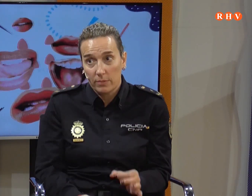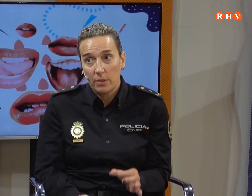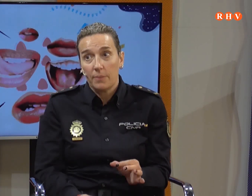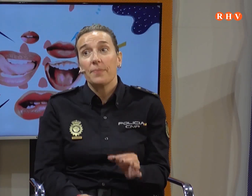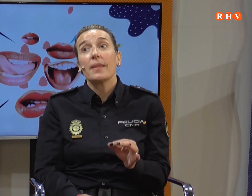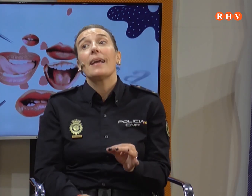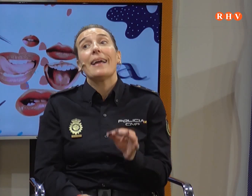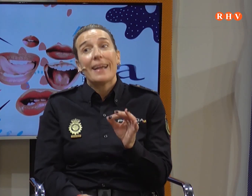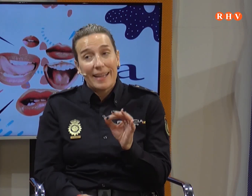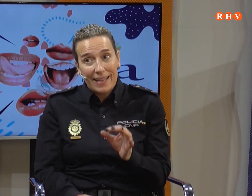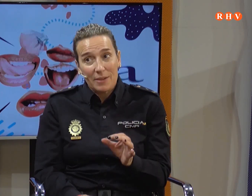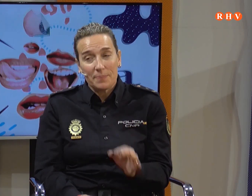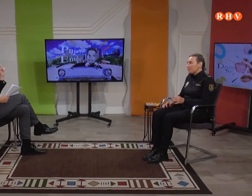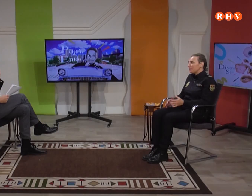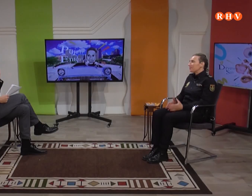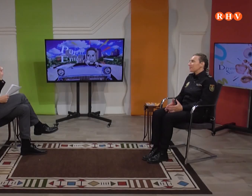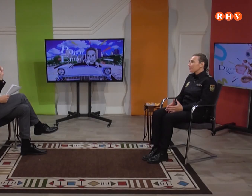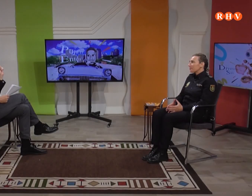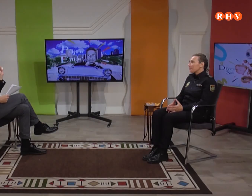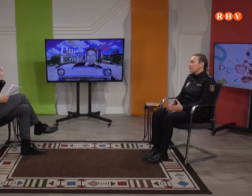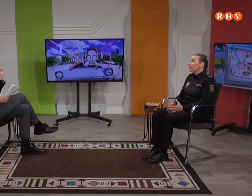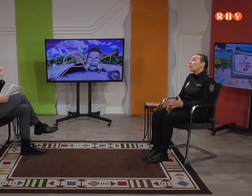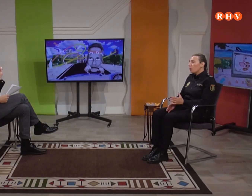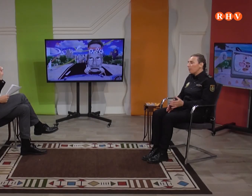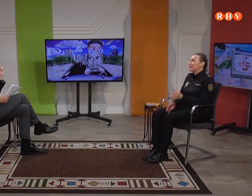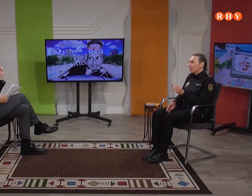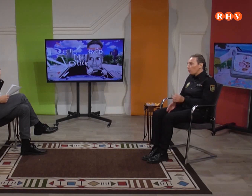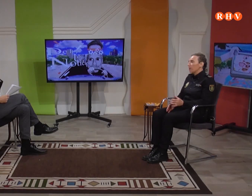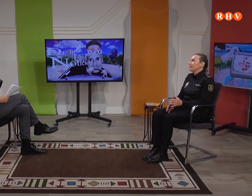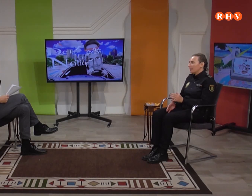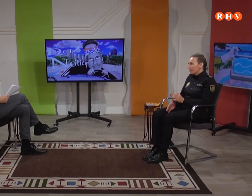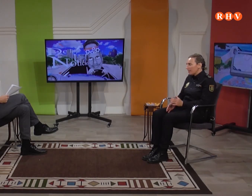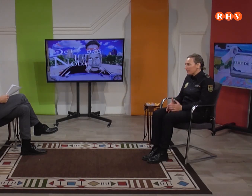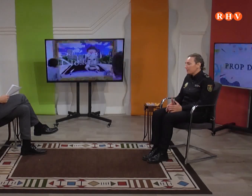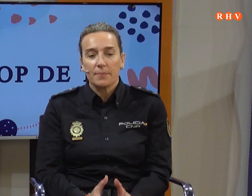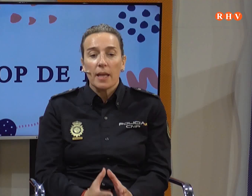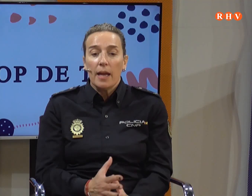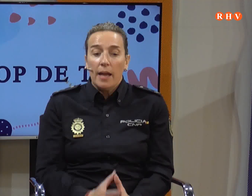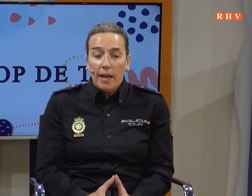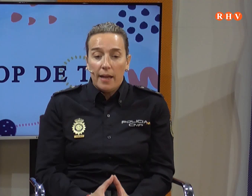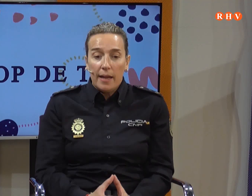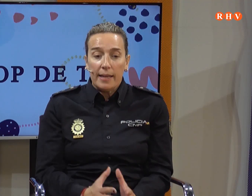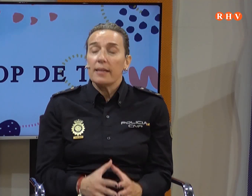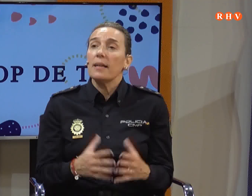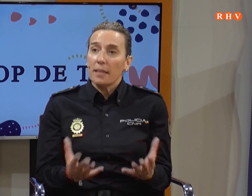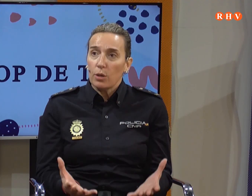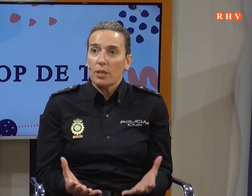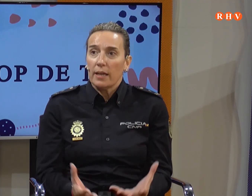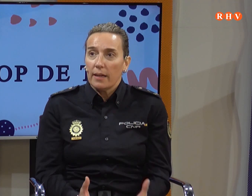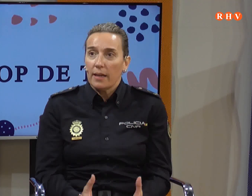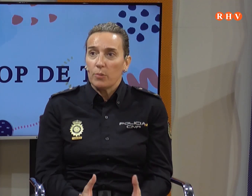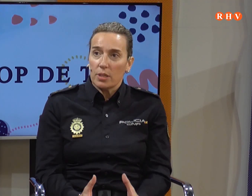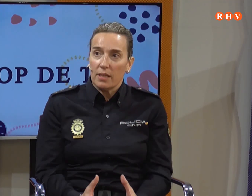candado. El candado que diu, normalment fica compra segura, no? Compra segura, exacte. Quina és l'altra